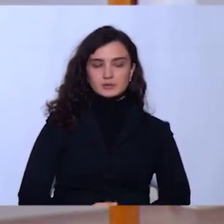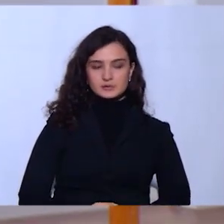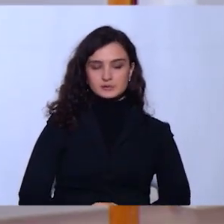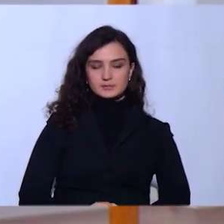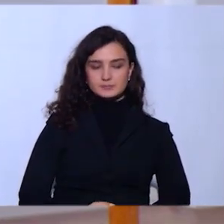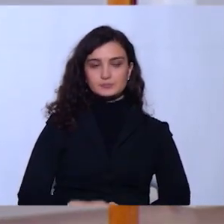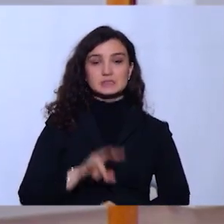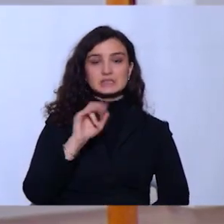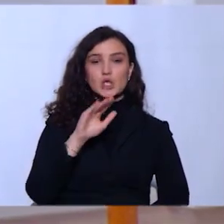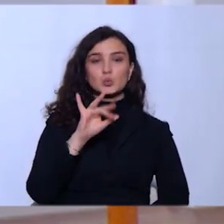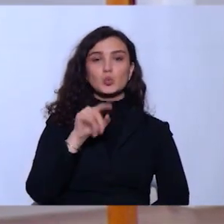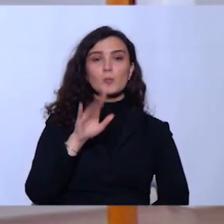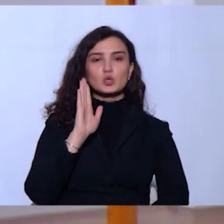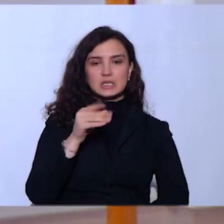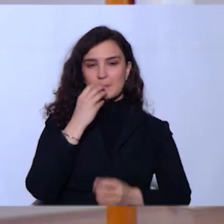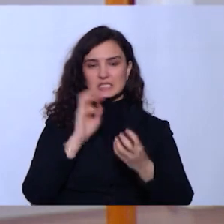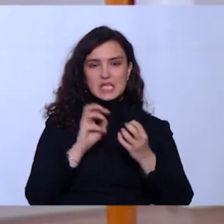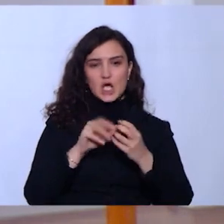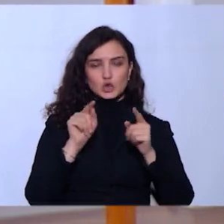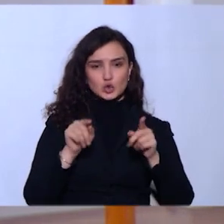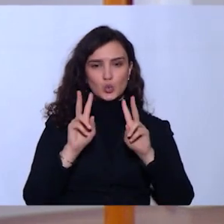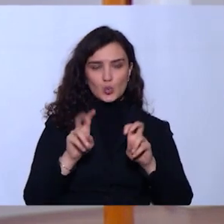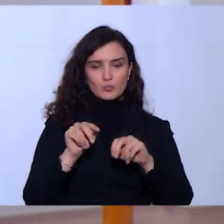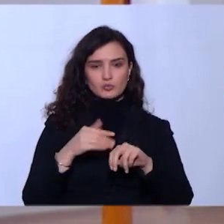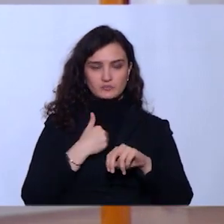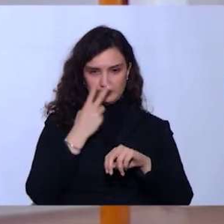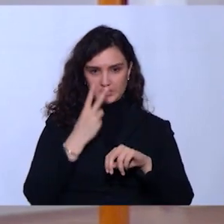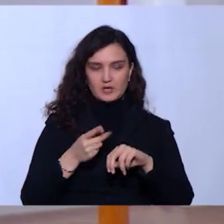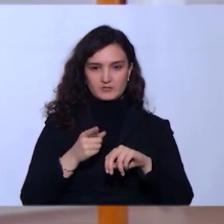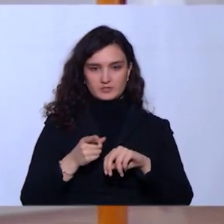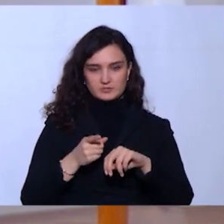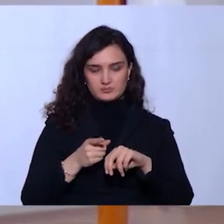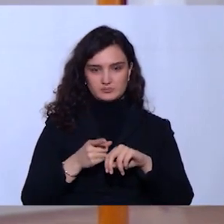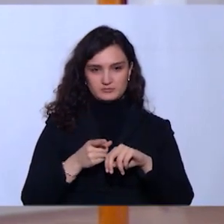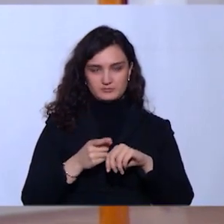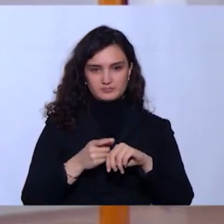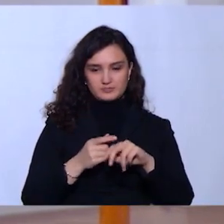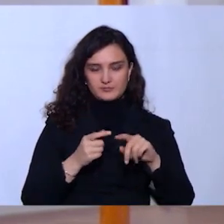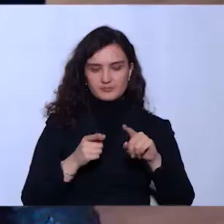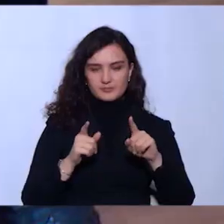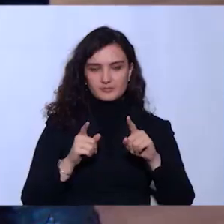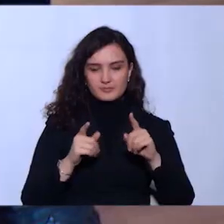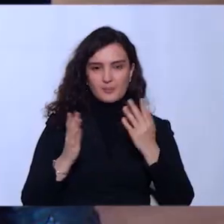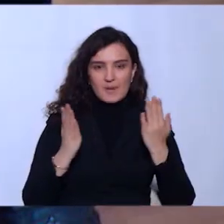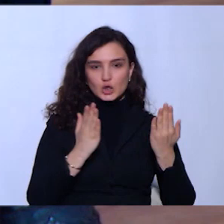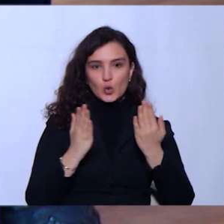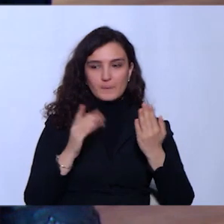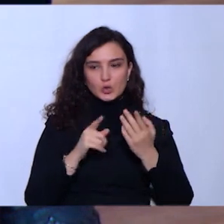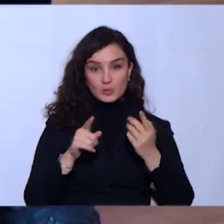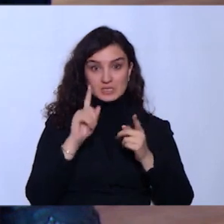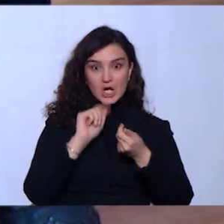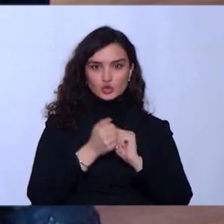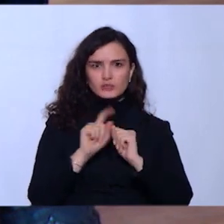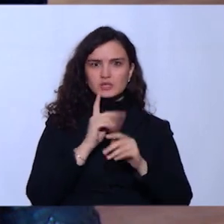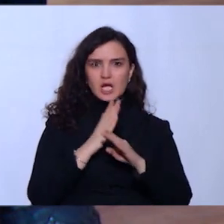ეს ნატურმორტი ექნება სააღდგომო, აქ კიდე ჩვენ ნახავთ საგნების ფარდობითობას. გახსოვთ ხო